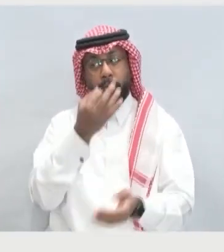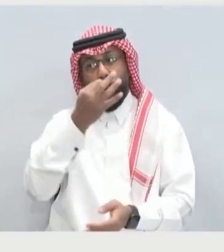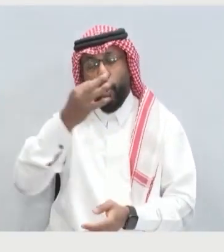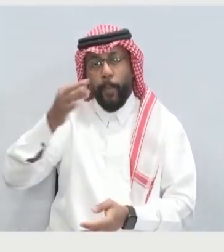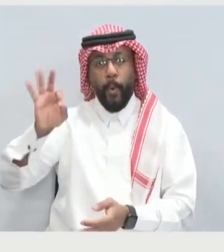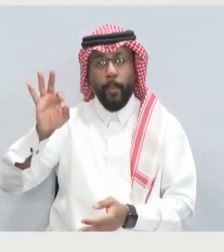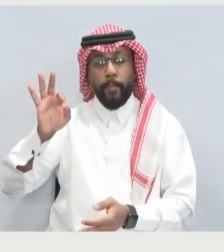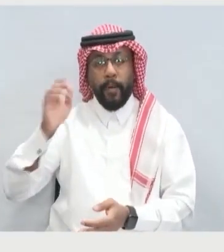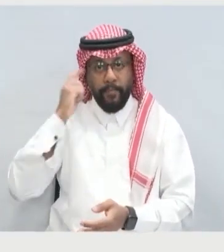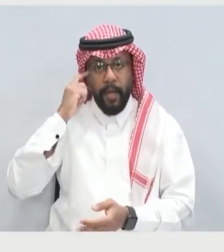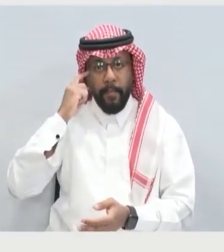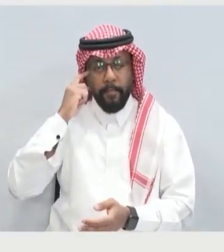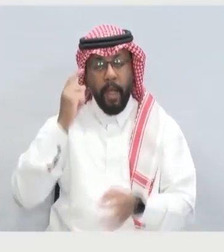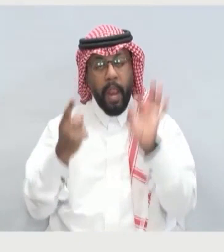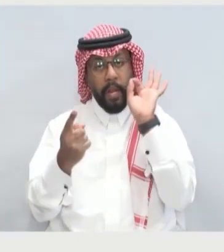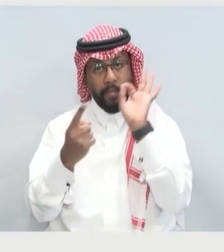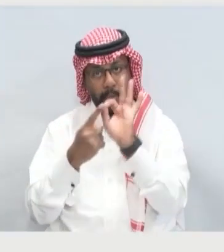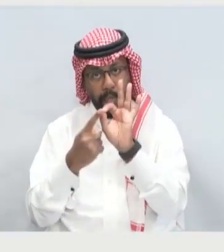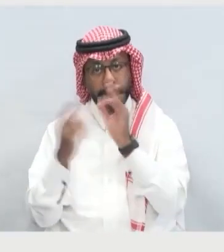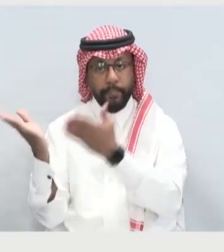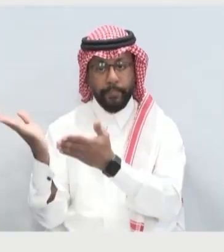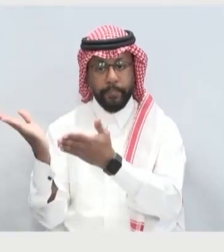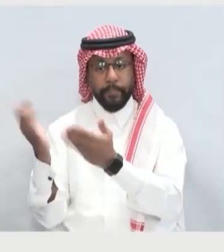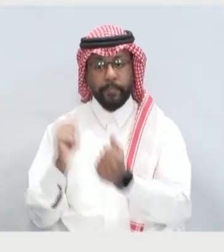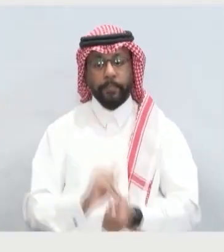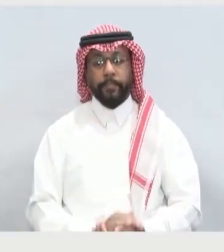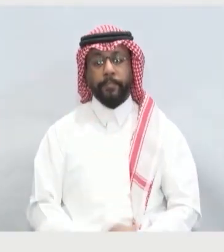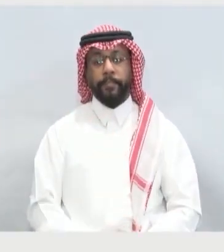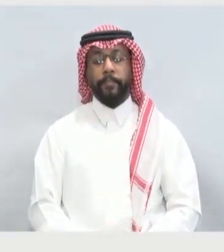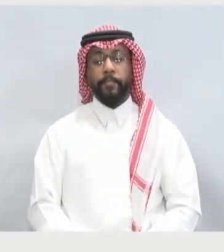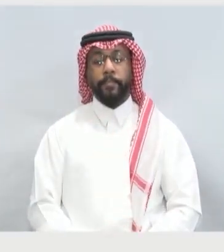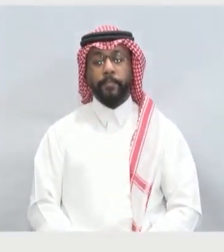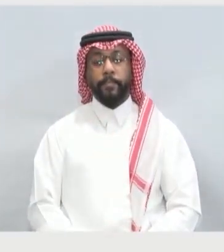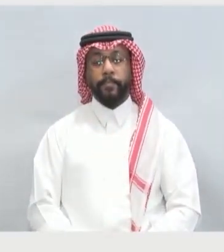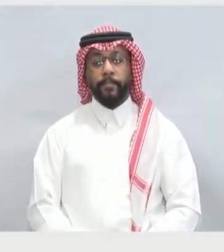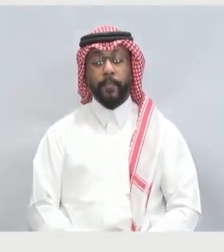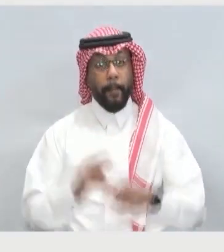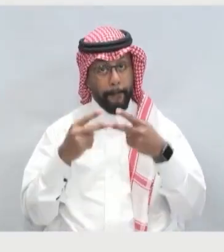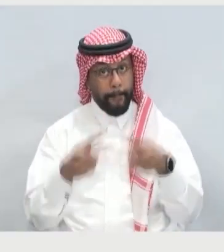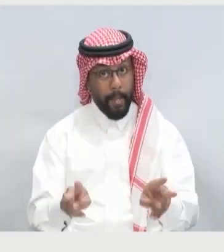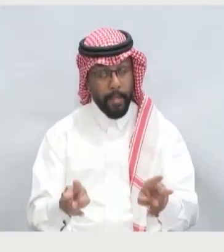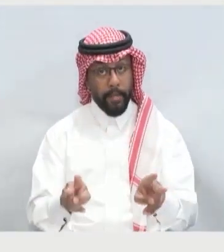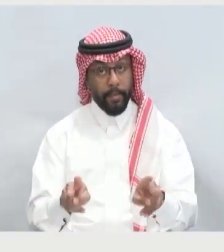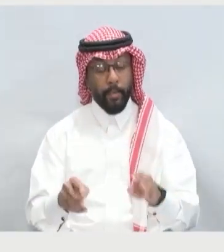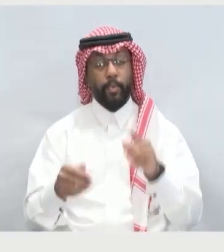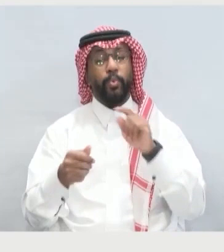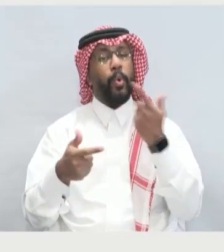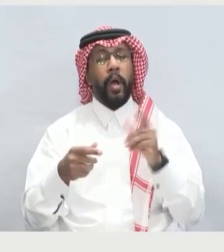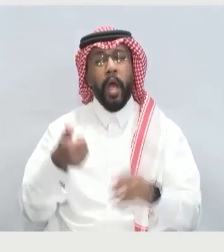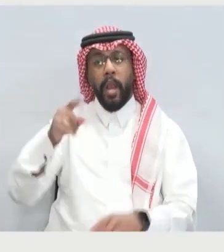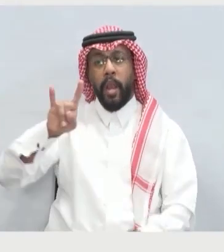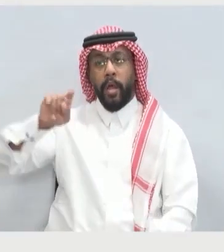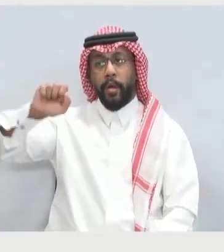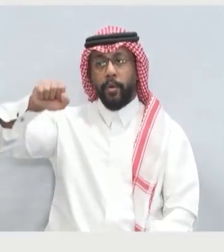في الاصول لدينا نبدا في الاصول المتداوله ماذا